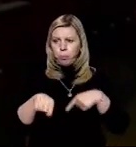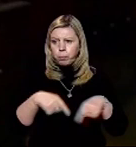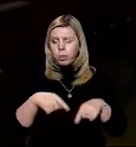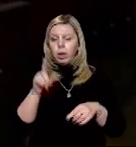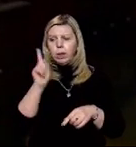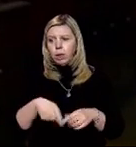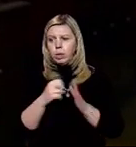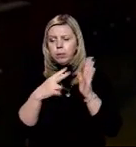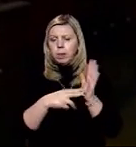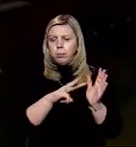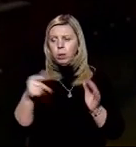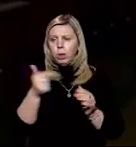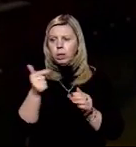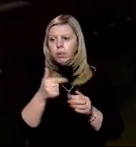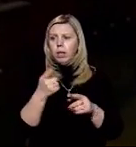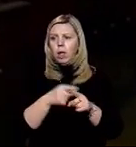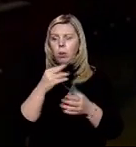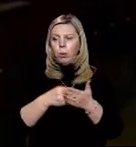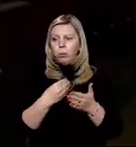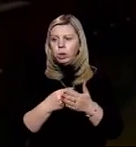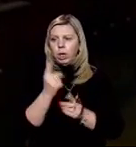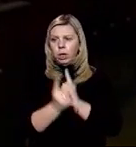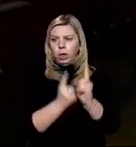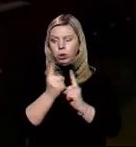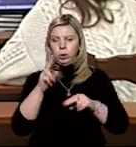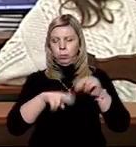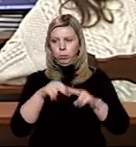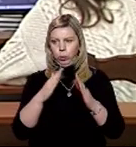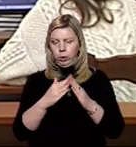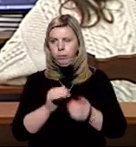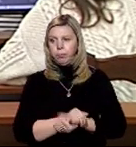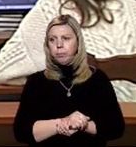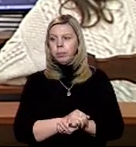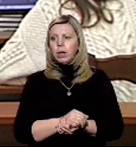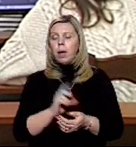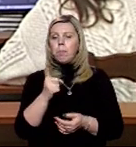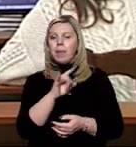А також 17 мільйонів гривень передбачено поки що в бюджеті на реконструкцію існуючої будівлі.